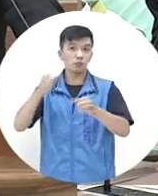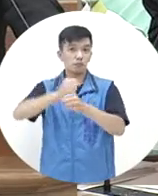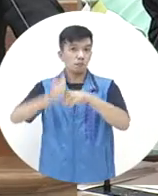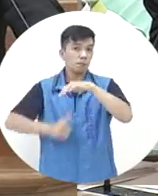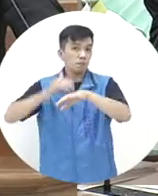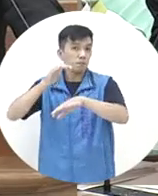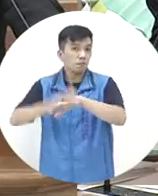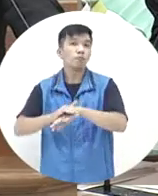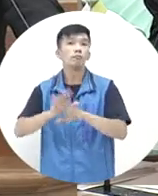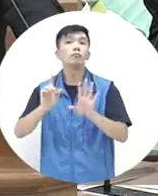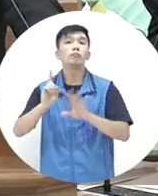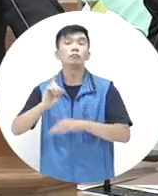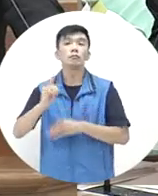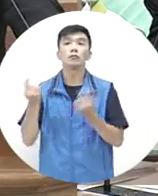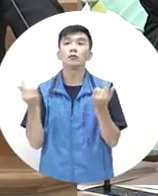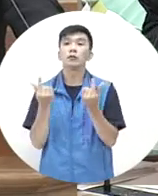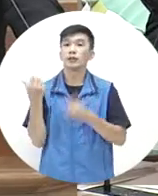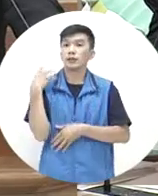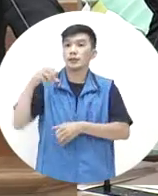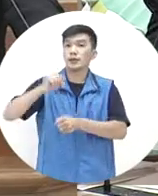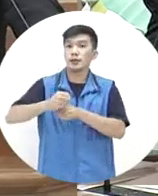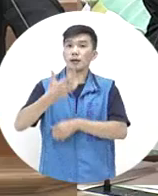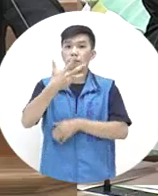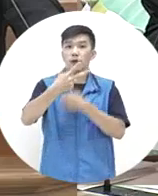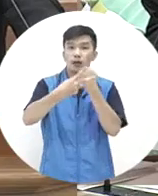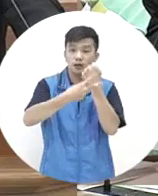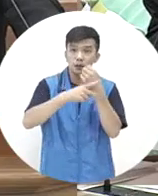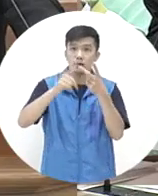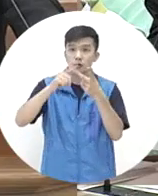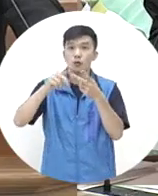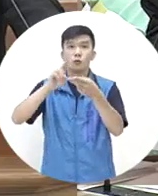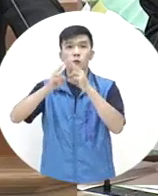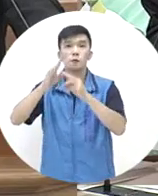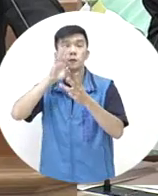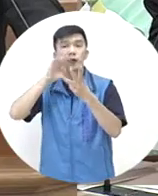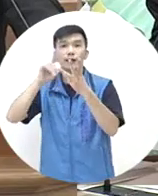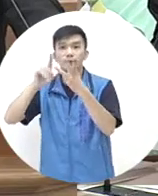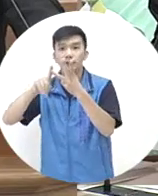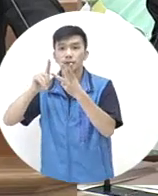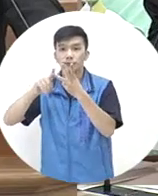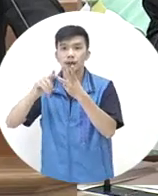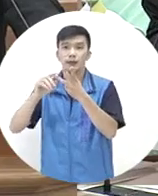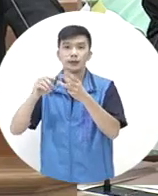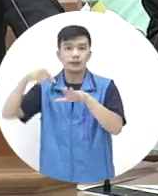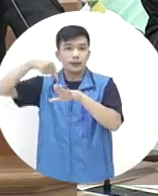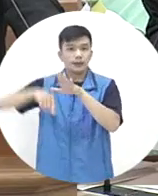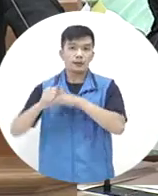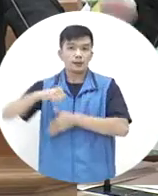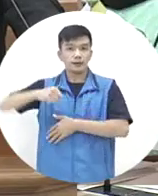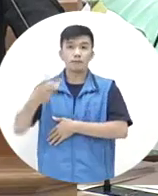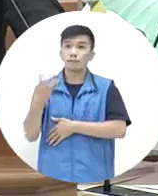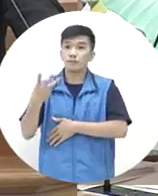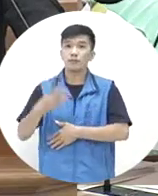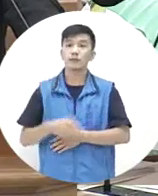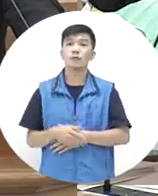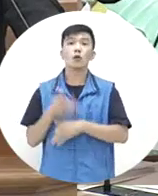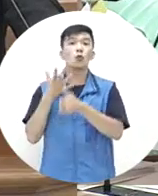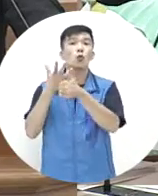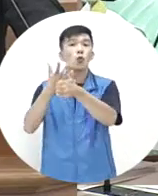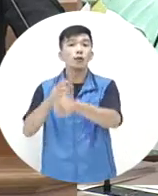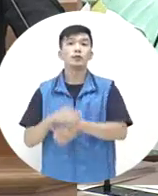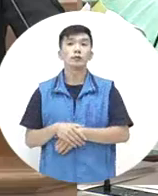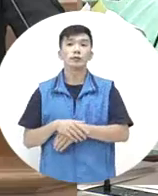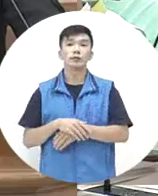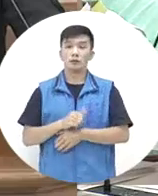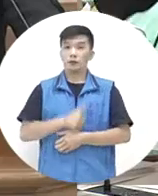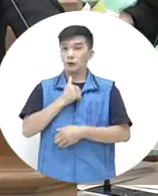里、五泰，还有深坑，哪一条线？ 我跟你讲一条捷 运。你跟我讲有哪一条线可以